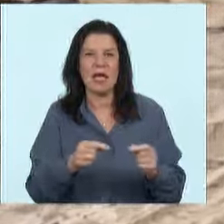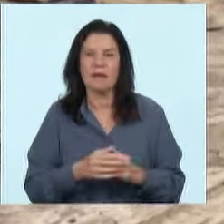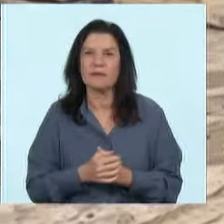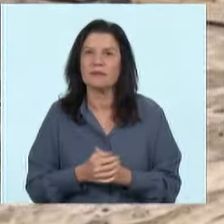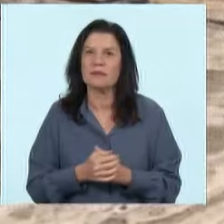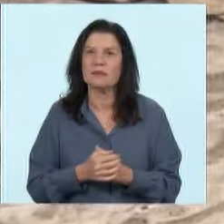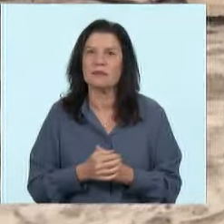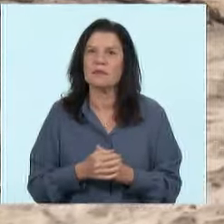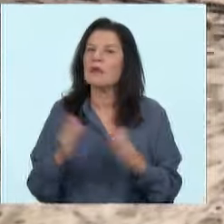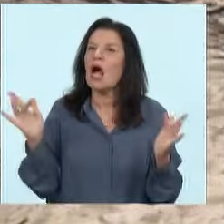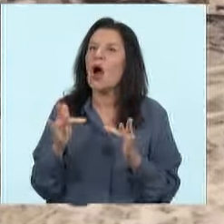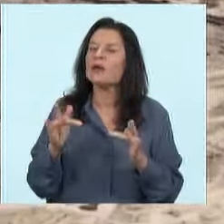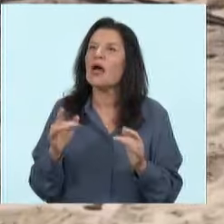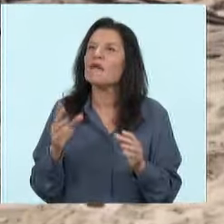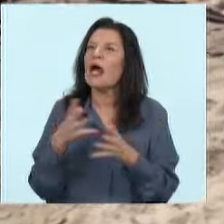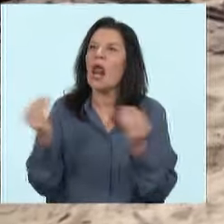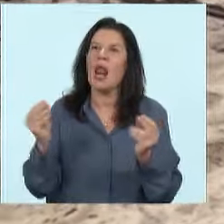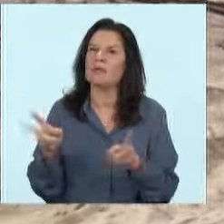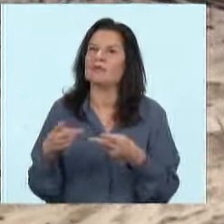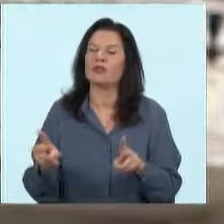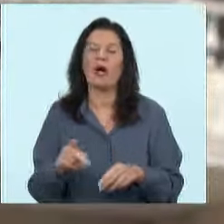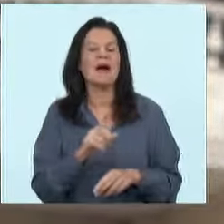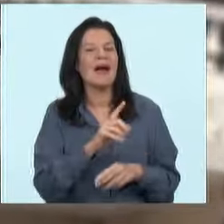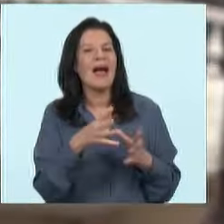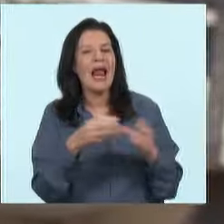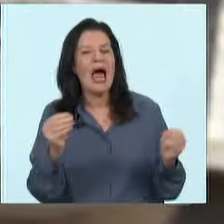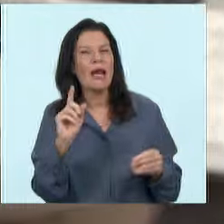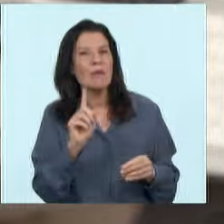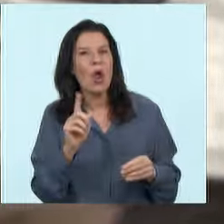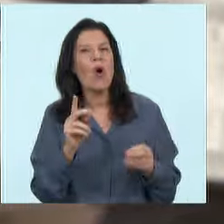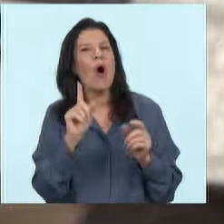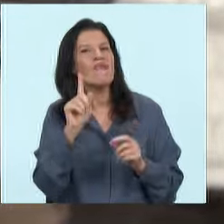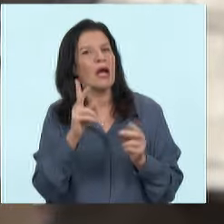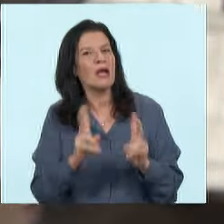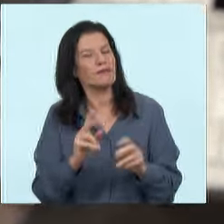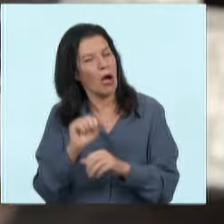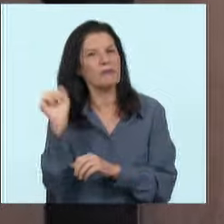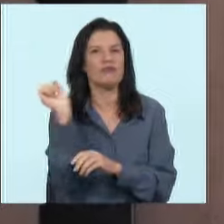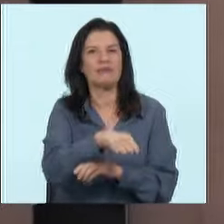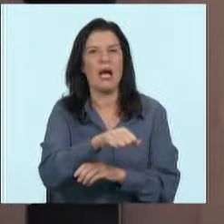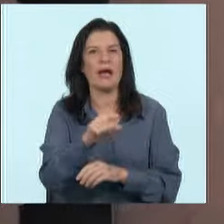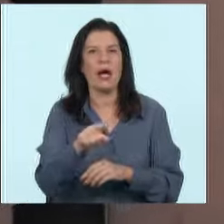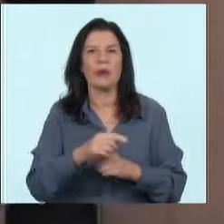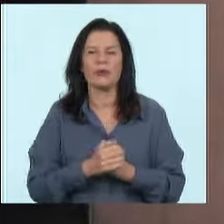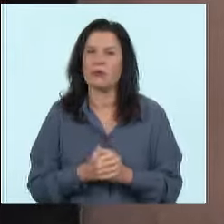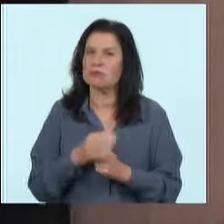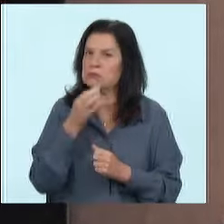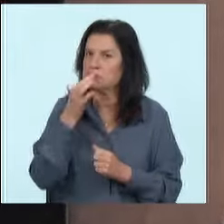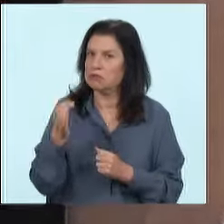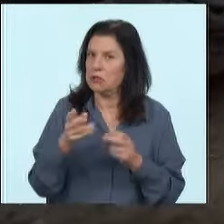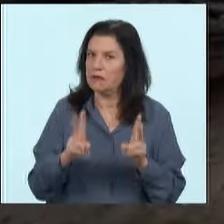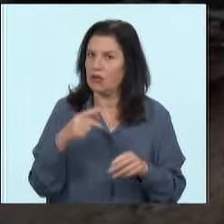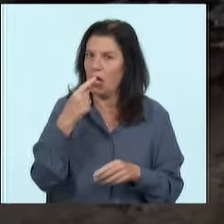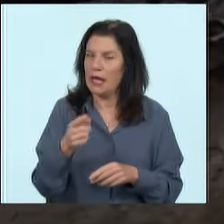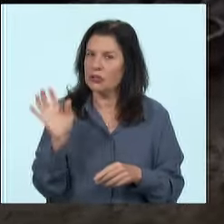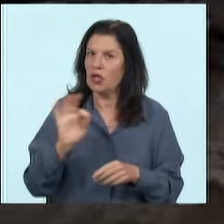המשמעות? שפעם אי אפשר לצאת. כי האויב לעולם לא ייעלם. האויב לא ייעלם, אבל נוכל להכניע אותו, כמו שהכרענו פה את חטיבת רפיח. אתה חושב שאפשר לומר שמתנהלת פה עדיין